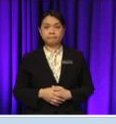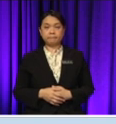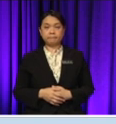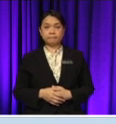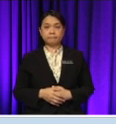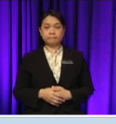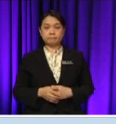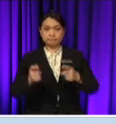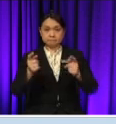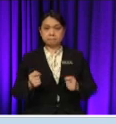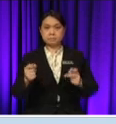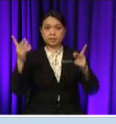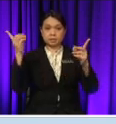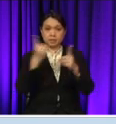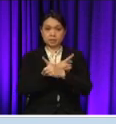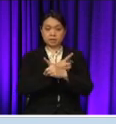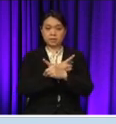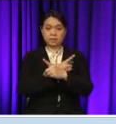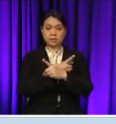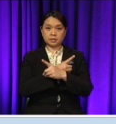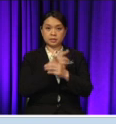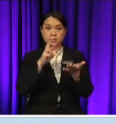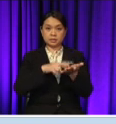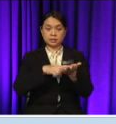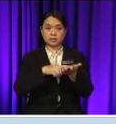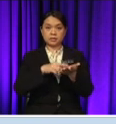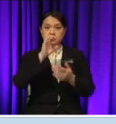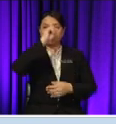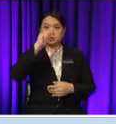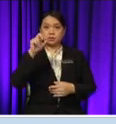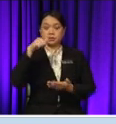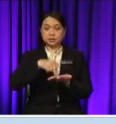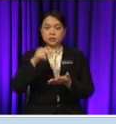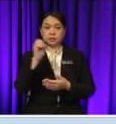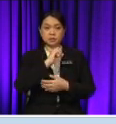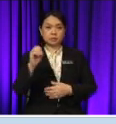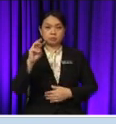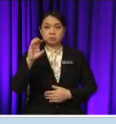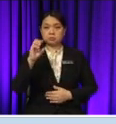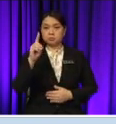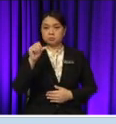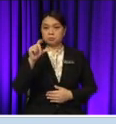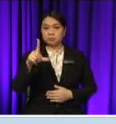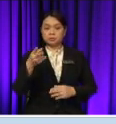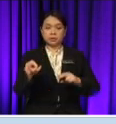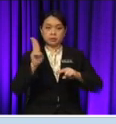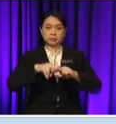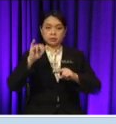ini tidak ada modal tambahan yang baru kita gunakan modal yang lama